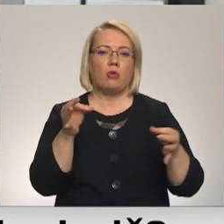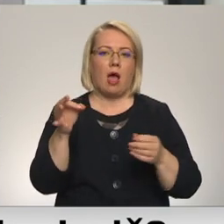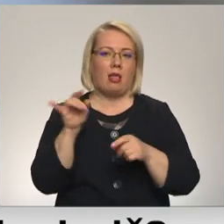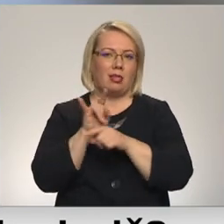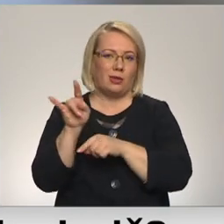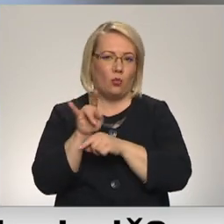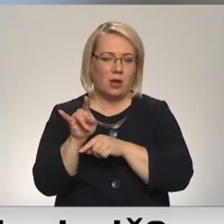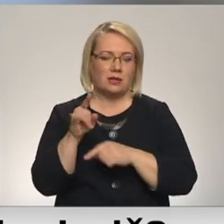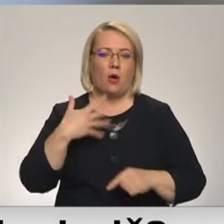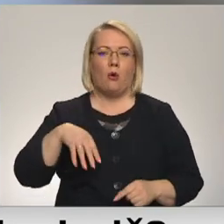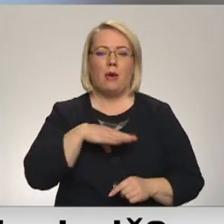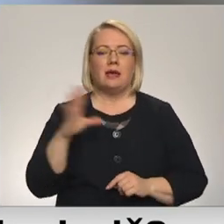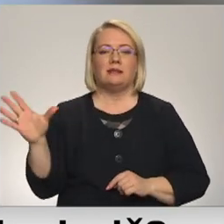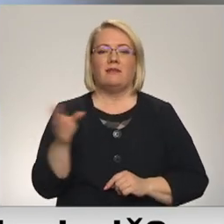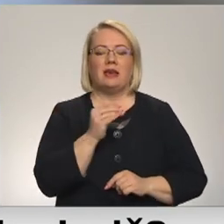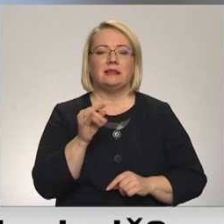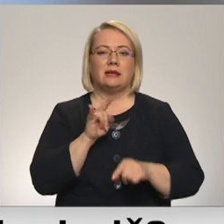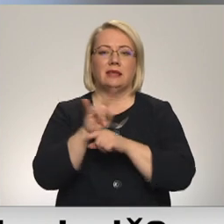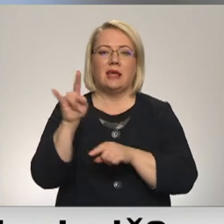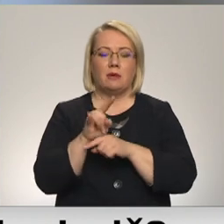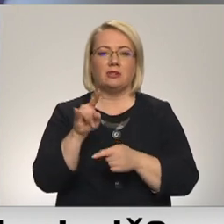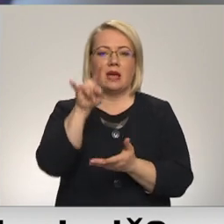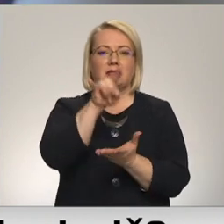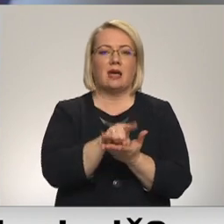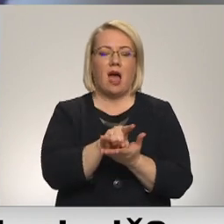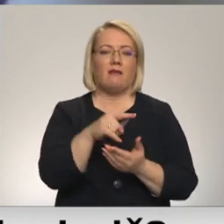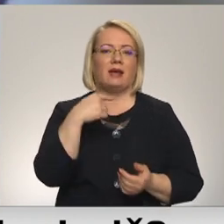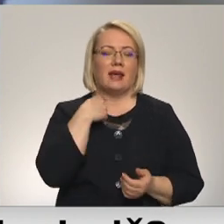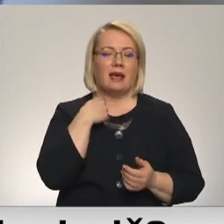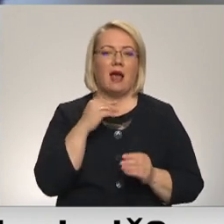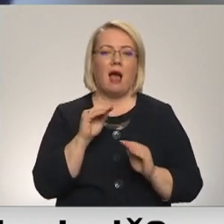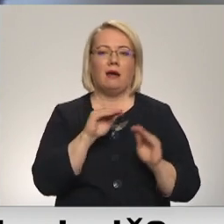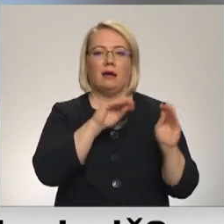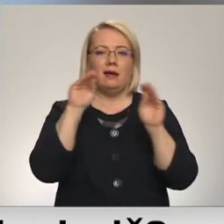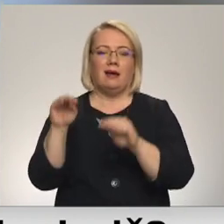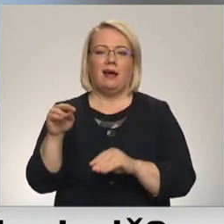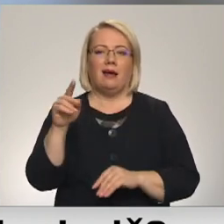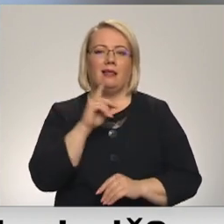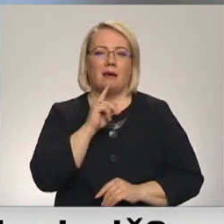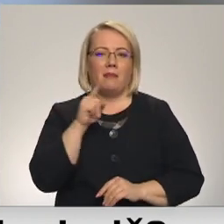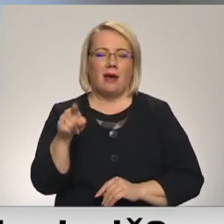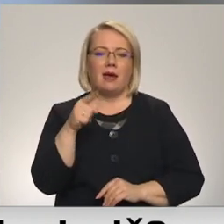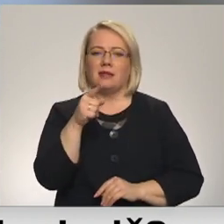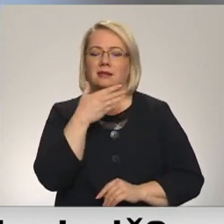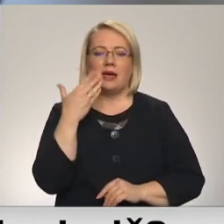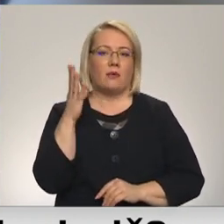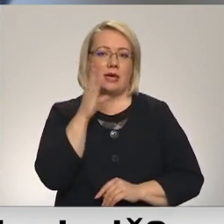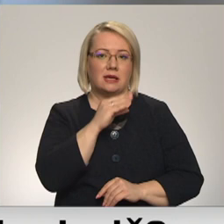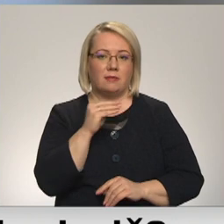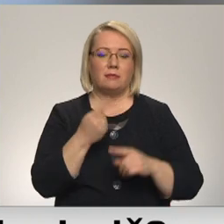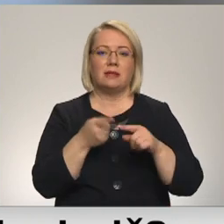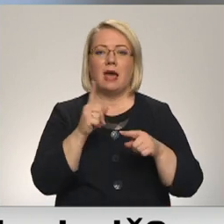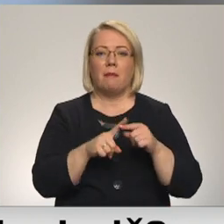mēs visas lidmašīnas, kas stāv uz peronu Rīgā, varētu novietot Liepājā, tas nav iespējams. Jā. Tāpēc